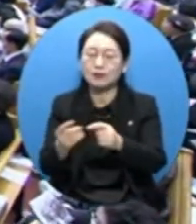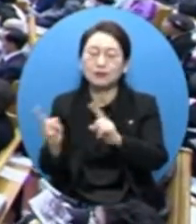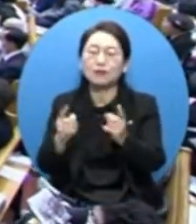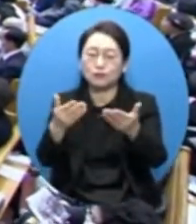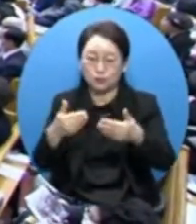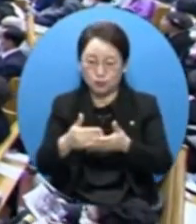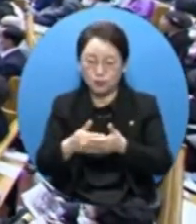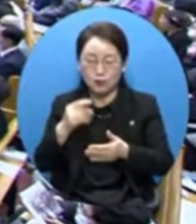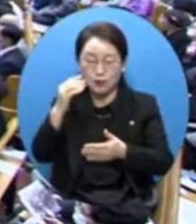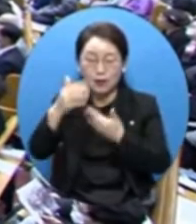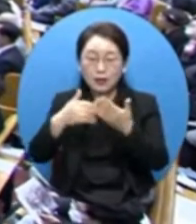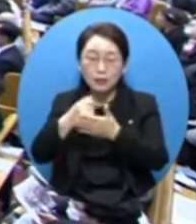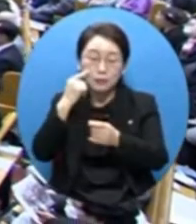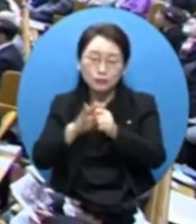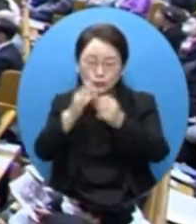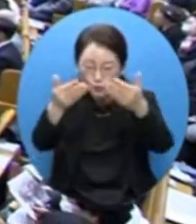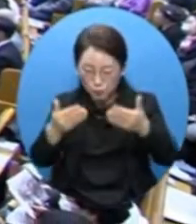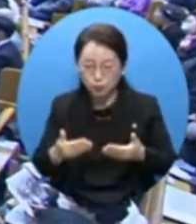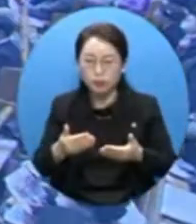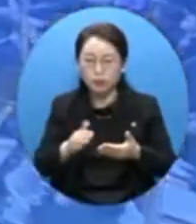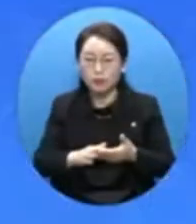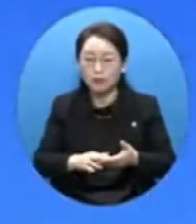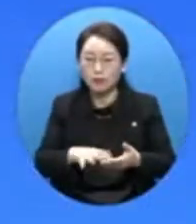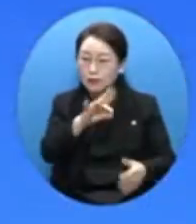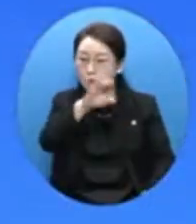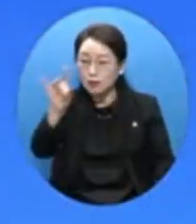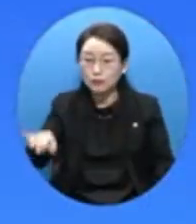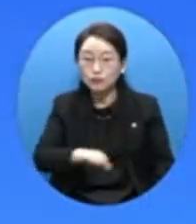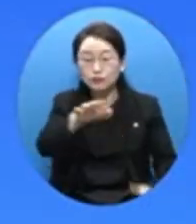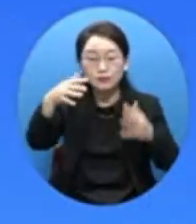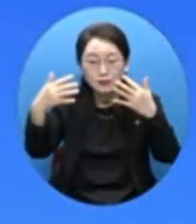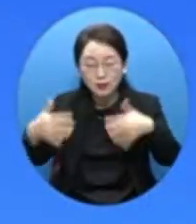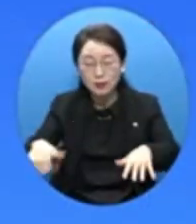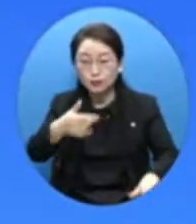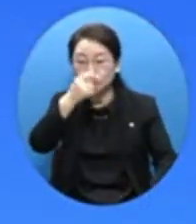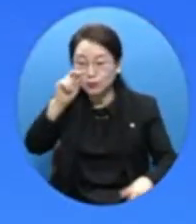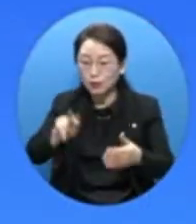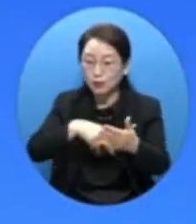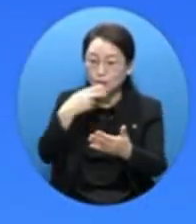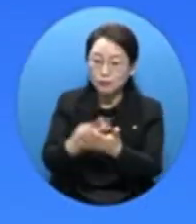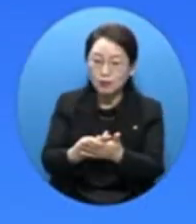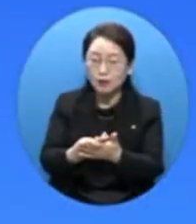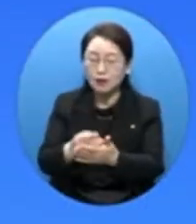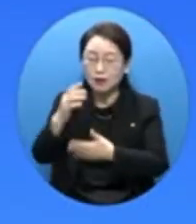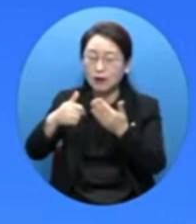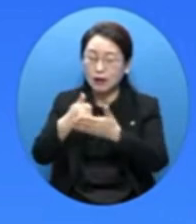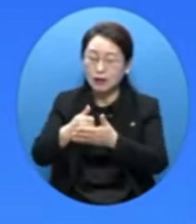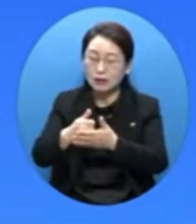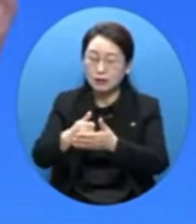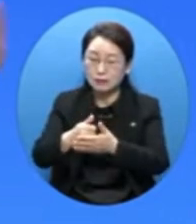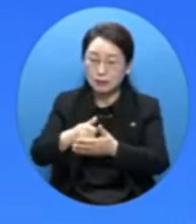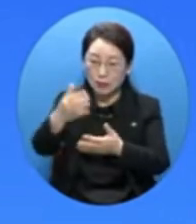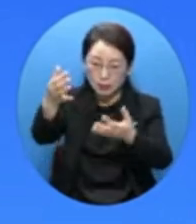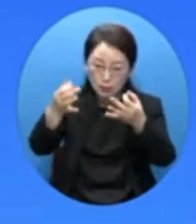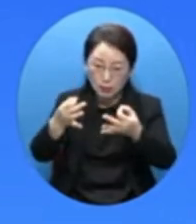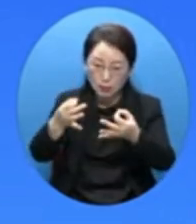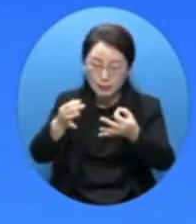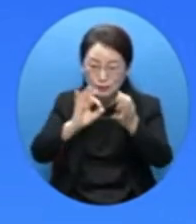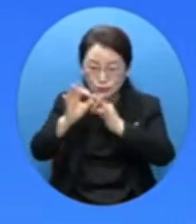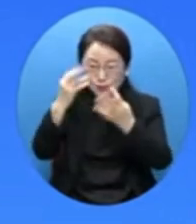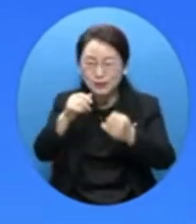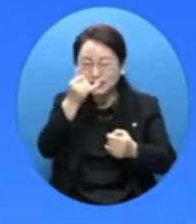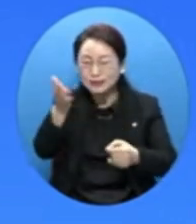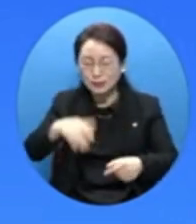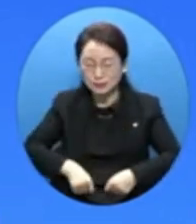우리를 긍휼히 여겨주신 하나님이십니다. 때때로 우리가 연약하고 부족해서 넘어지고 하나님 앞에 잘못하고 할지라도 우리가 진정으로 회개하고